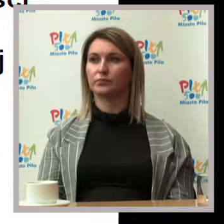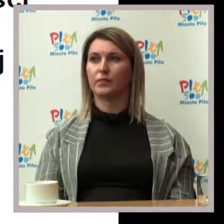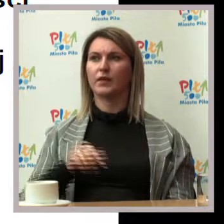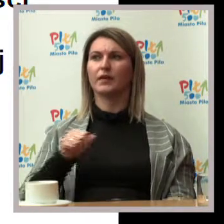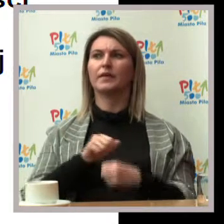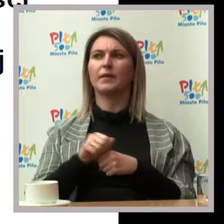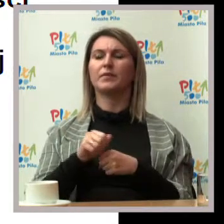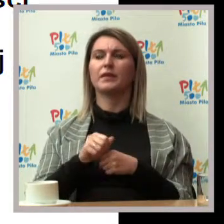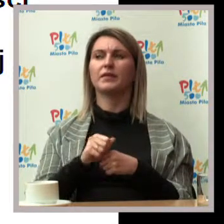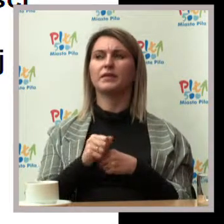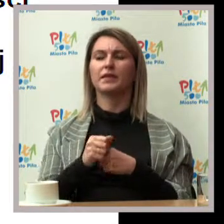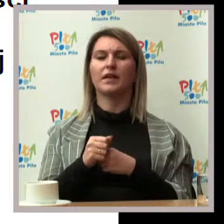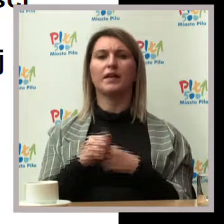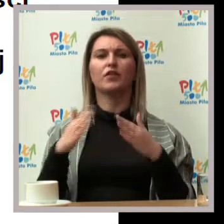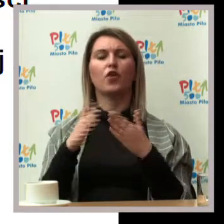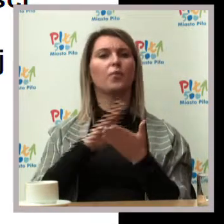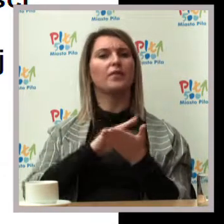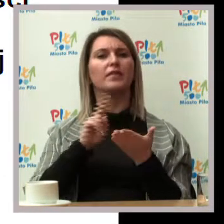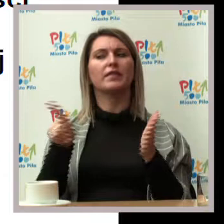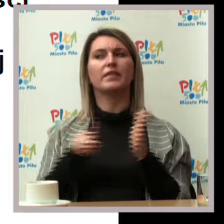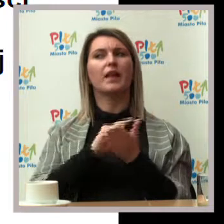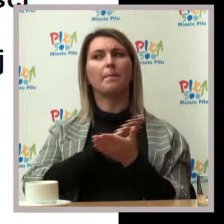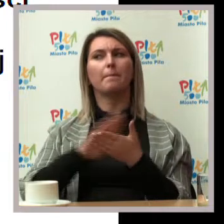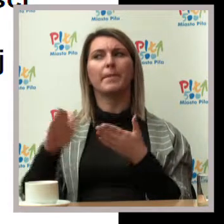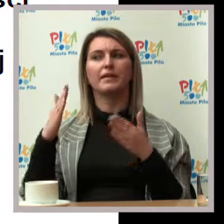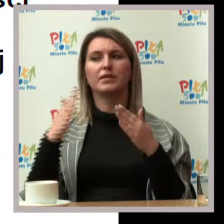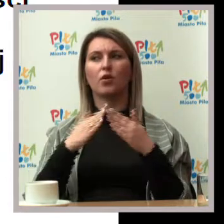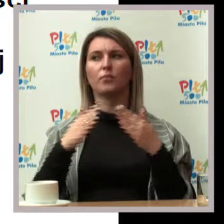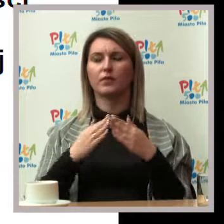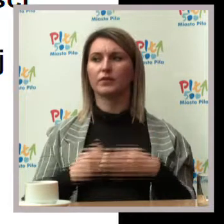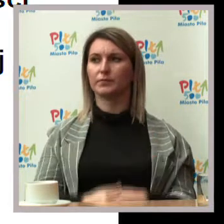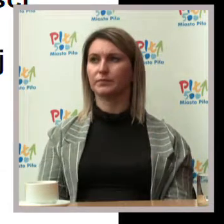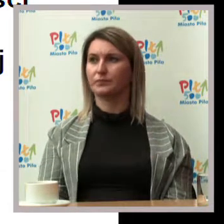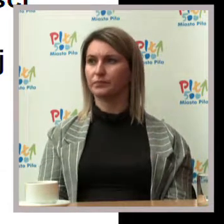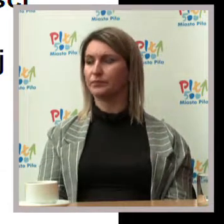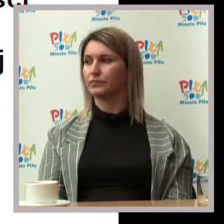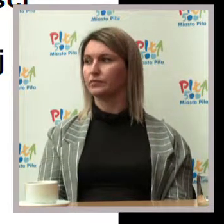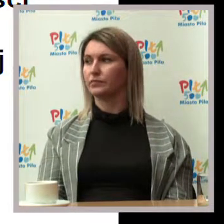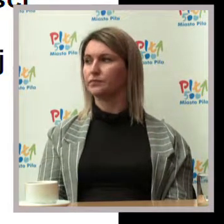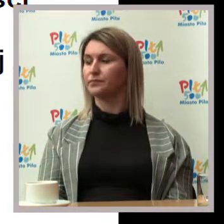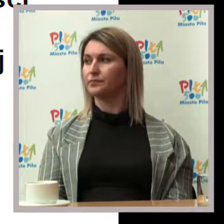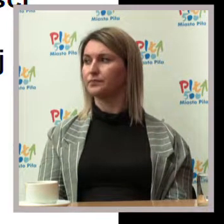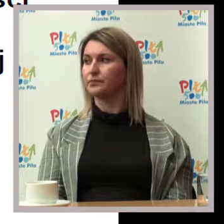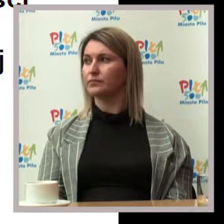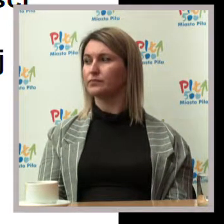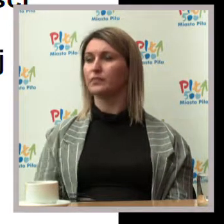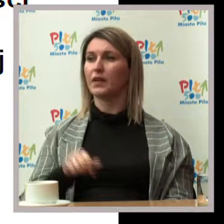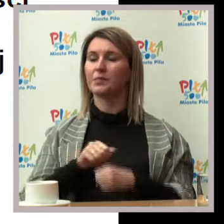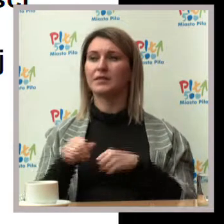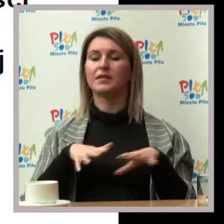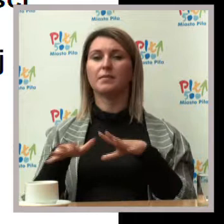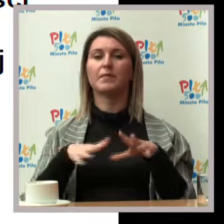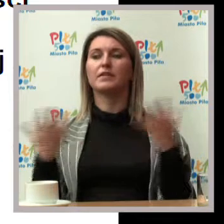między innymi ubóstwa, bezdomności. Przy budynku przy ulicy Okulnej 32 jest ogrzewalnia, którą